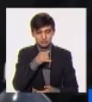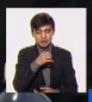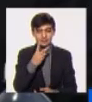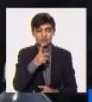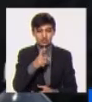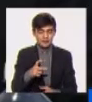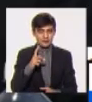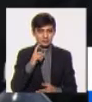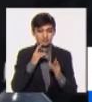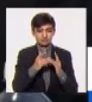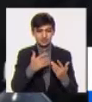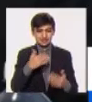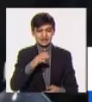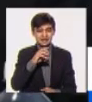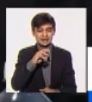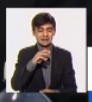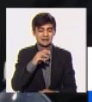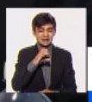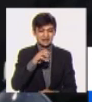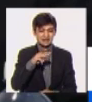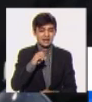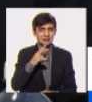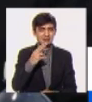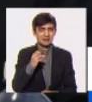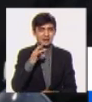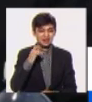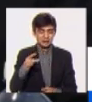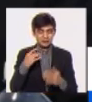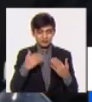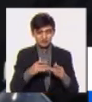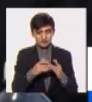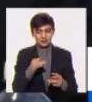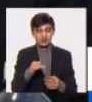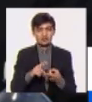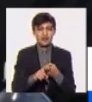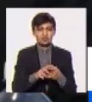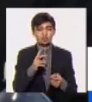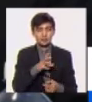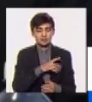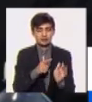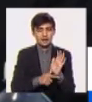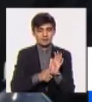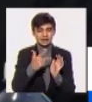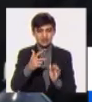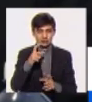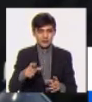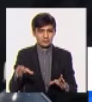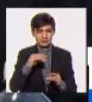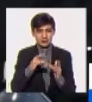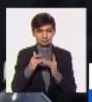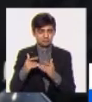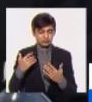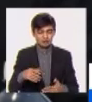в инфекционный стационар. Бірінші әйелі инфекциялық стационарға жатқызып, байланыста болған адамдар анықталды. Барлық 70 адам провизорлық стационарға